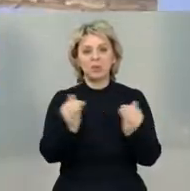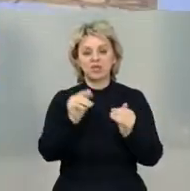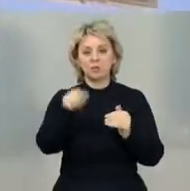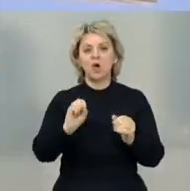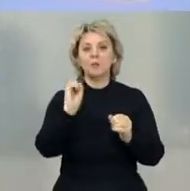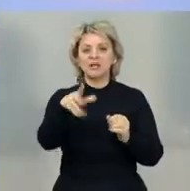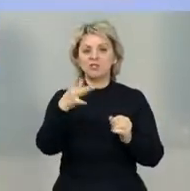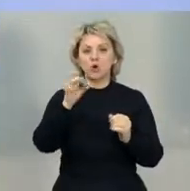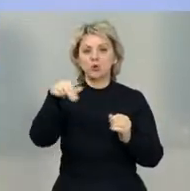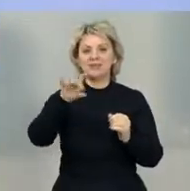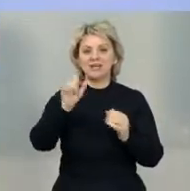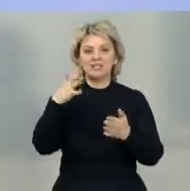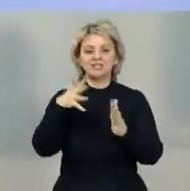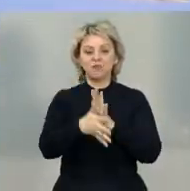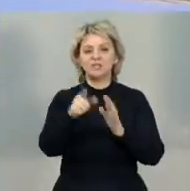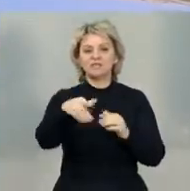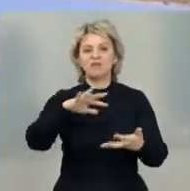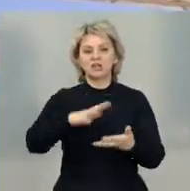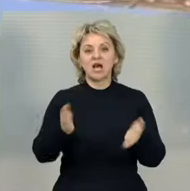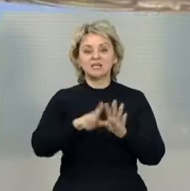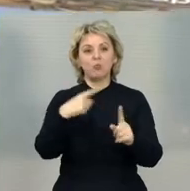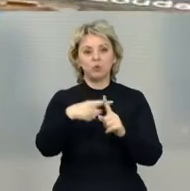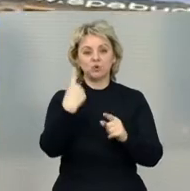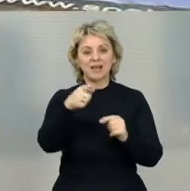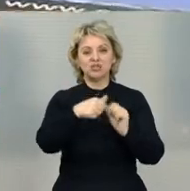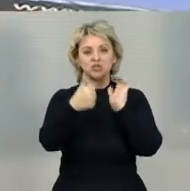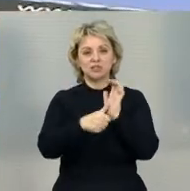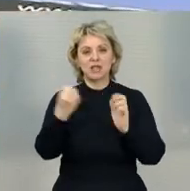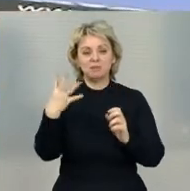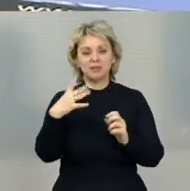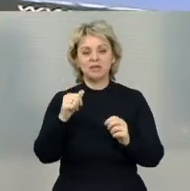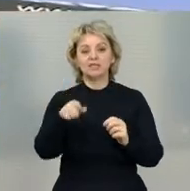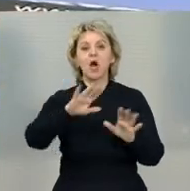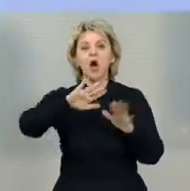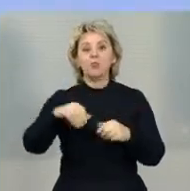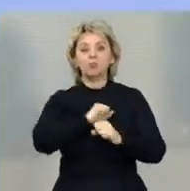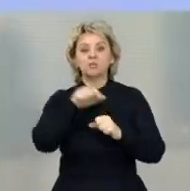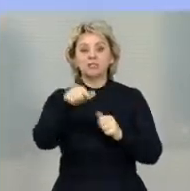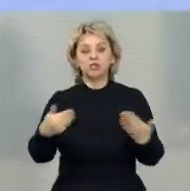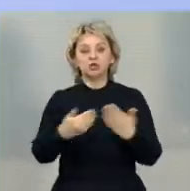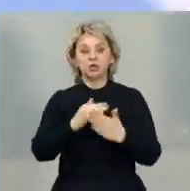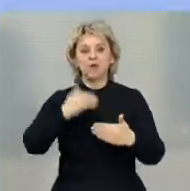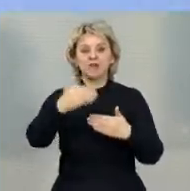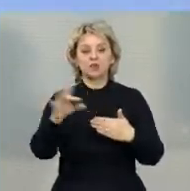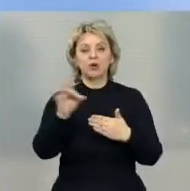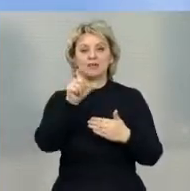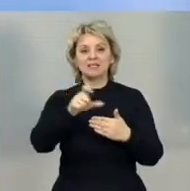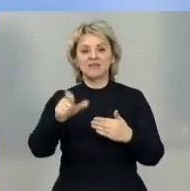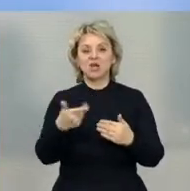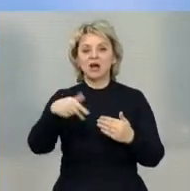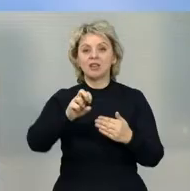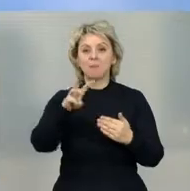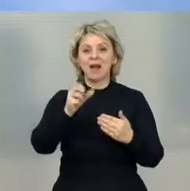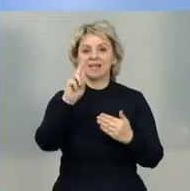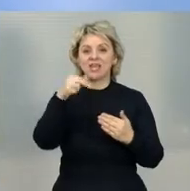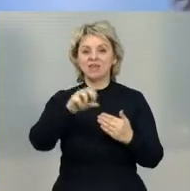минимуму. Бросок Родригес сквозь вратаря оставляет нам плюс 1, 16-15. А после отдыха снова рывок ростовчанок. Голы